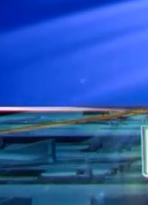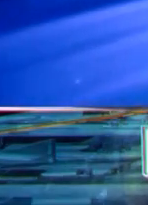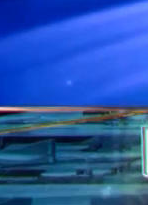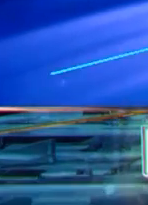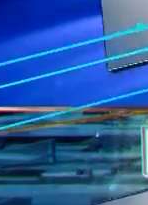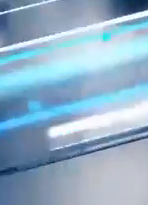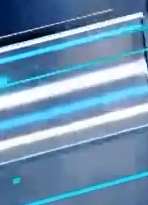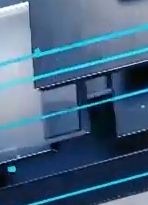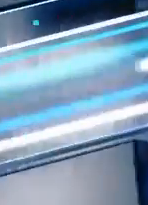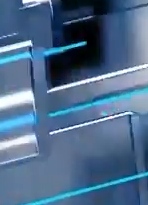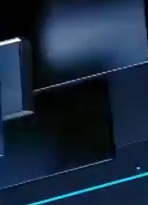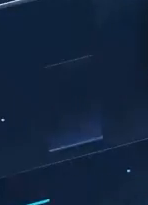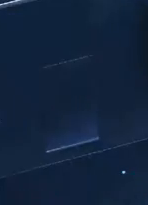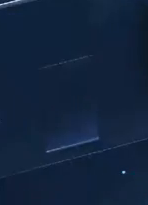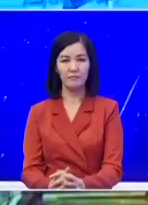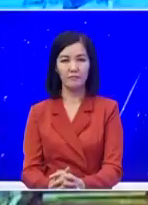жатыр.